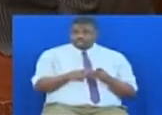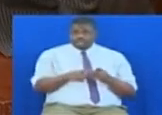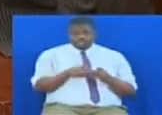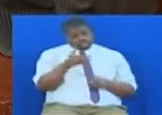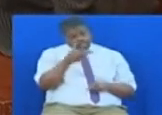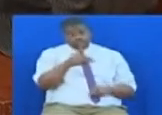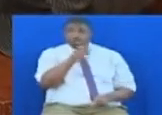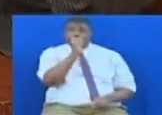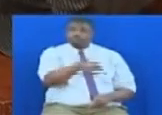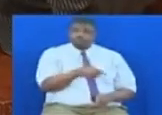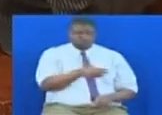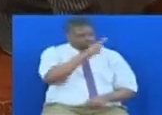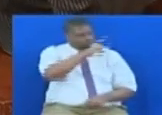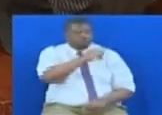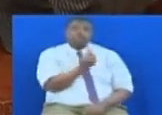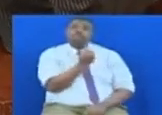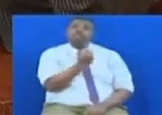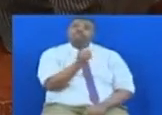yake.